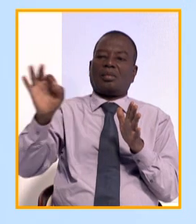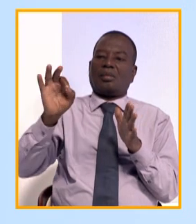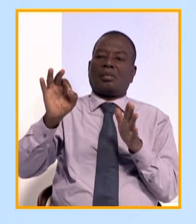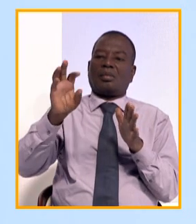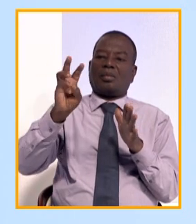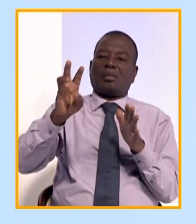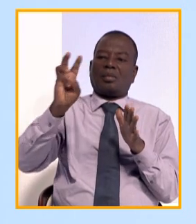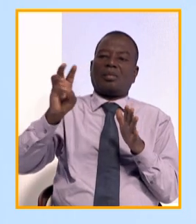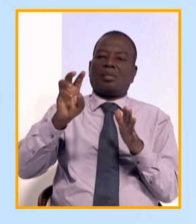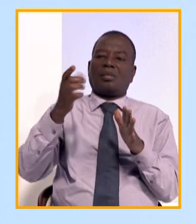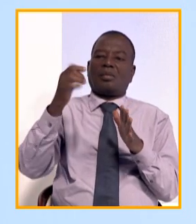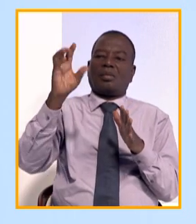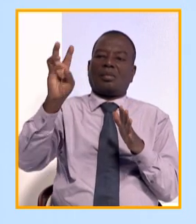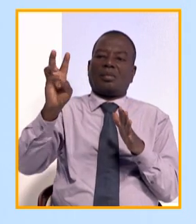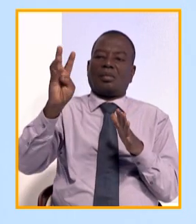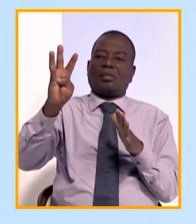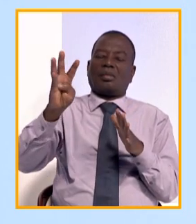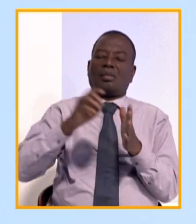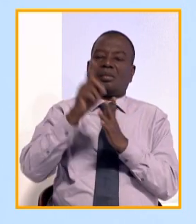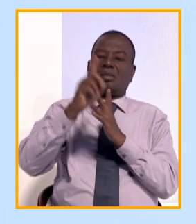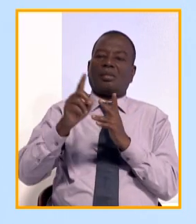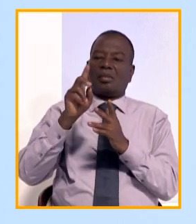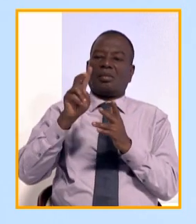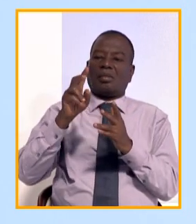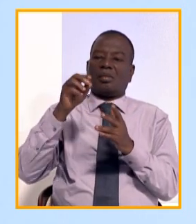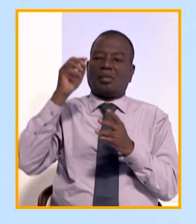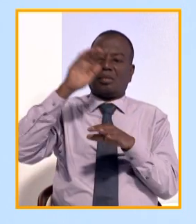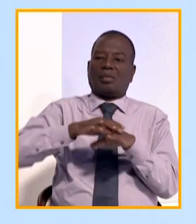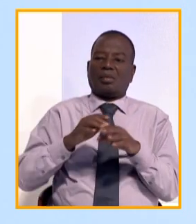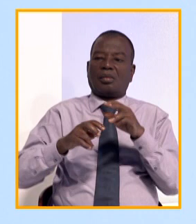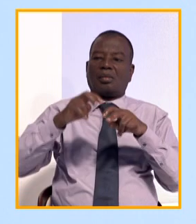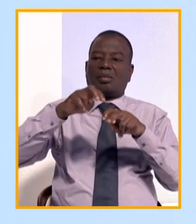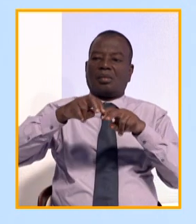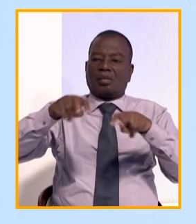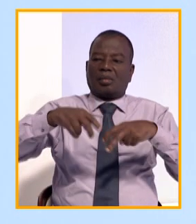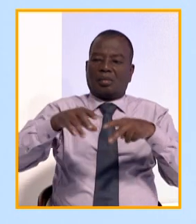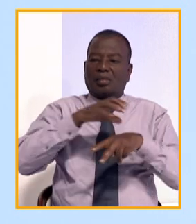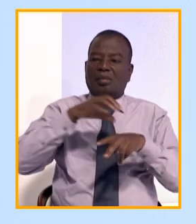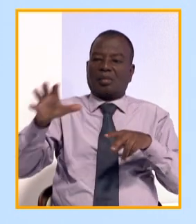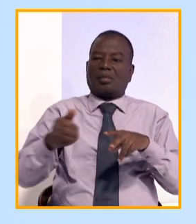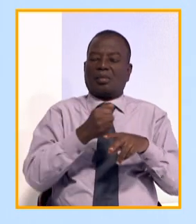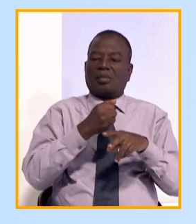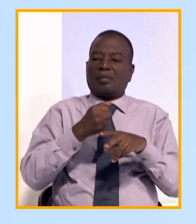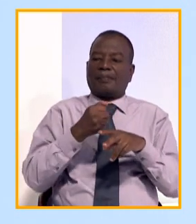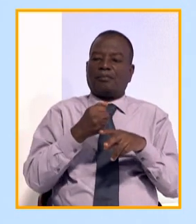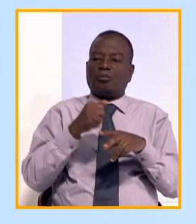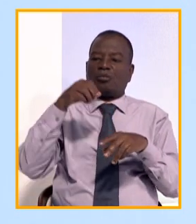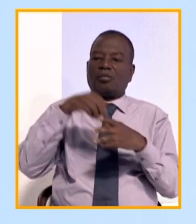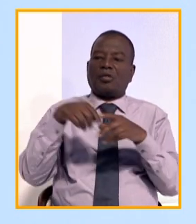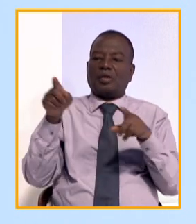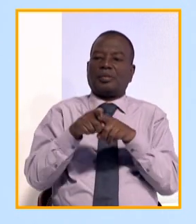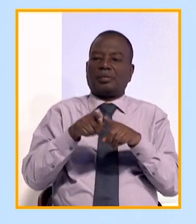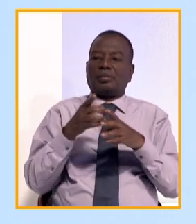22-966 du 14 décembre 2022 relative à l'évaluation des politiques publiques a été prise. Dans la